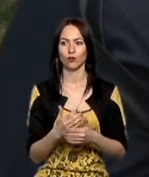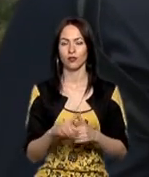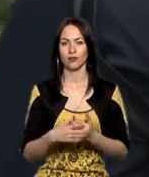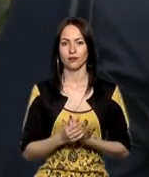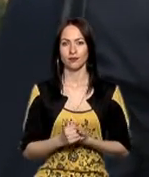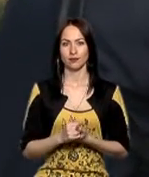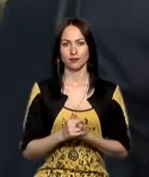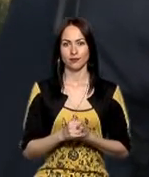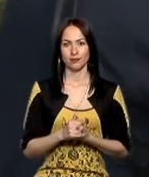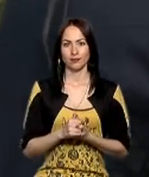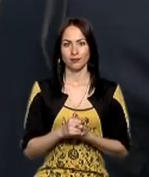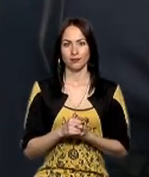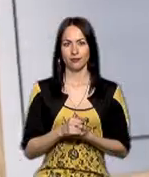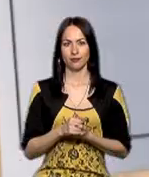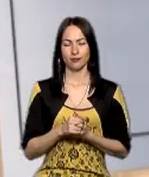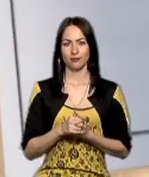Дивись. Ось так. Я знаю.